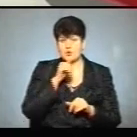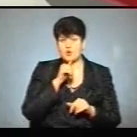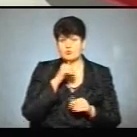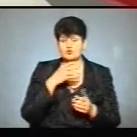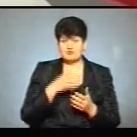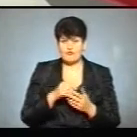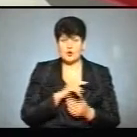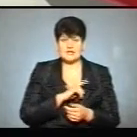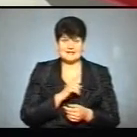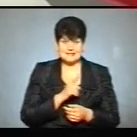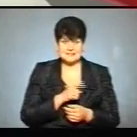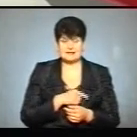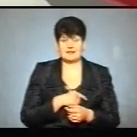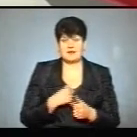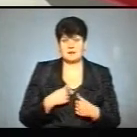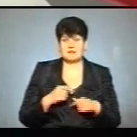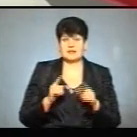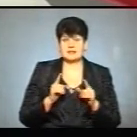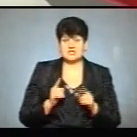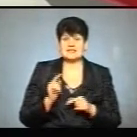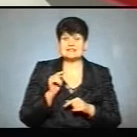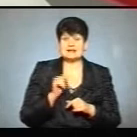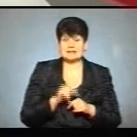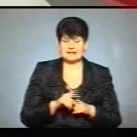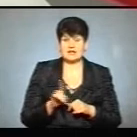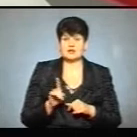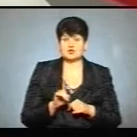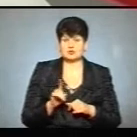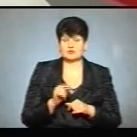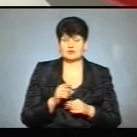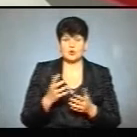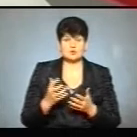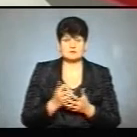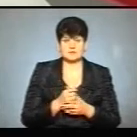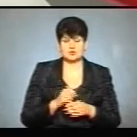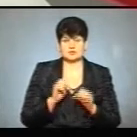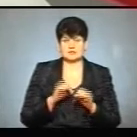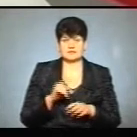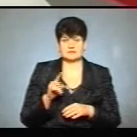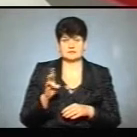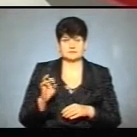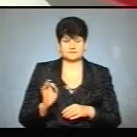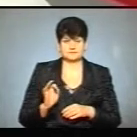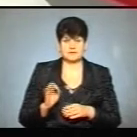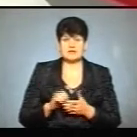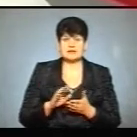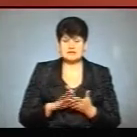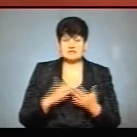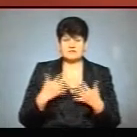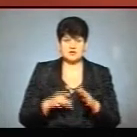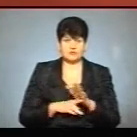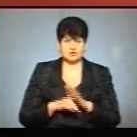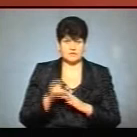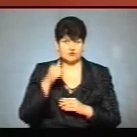сили. Ми лише за те, щоб вони успішно пройшли сертифікацію. А реєстрація вже розпочалася